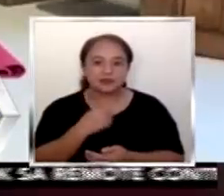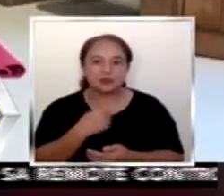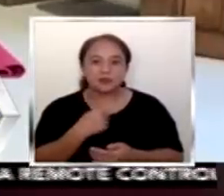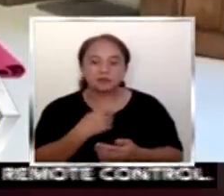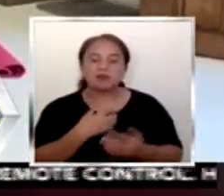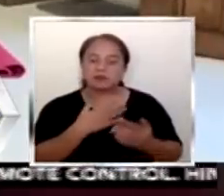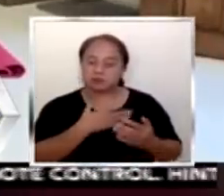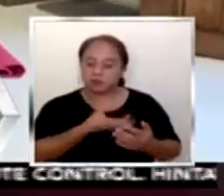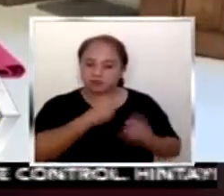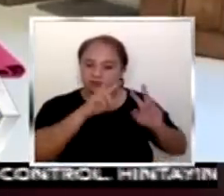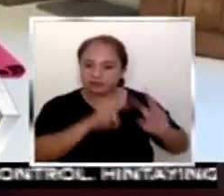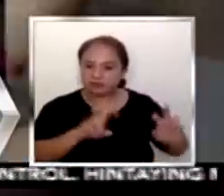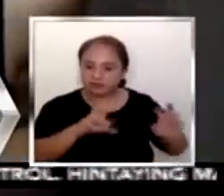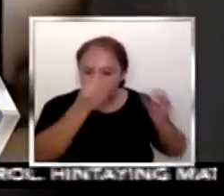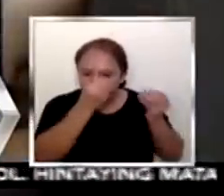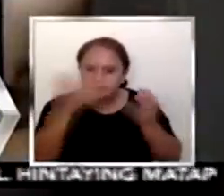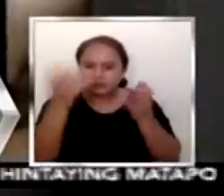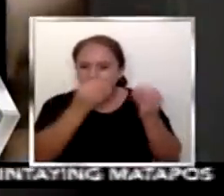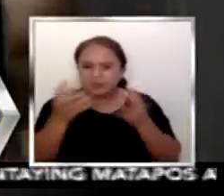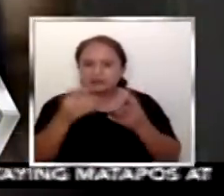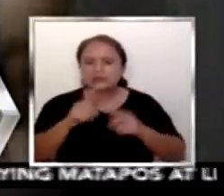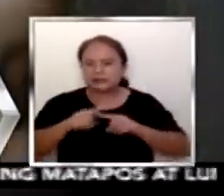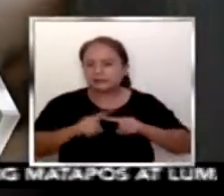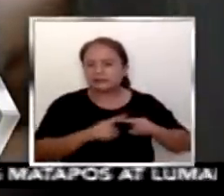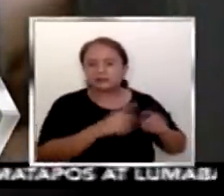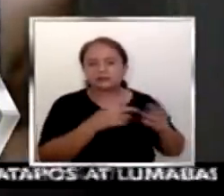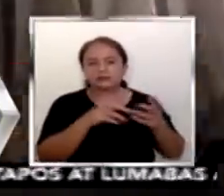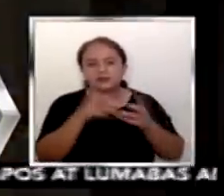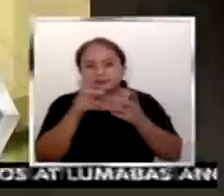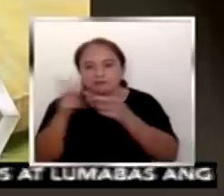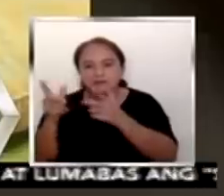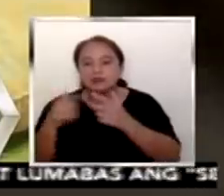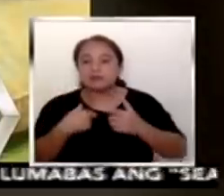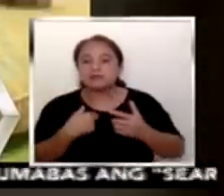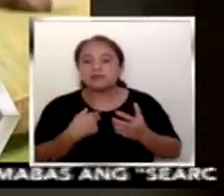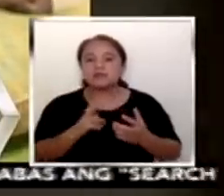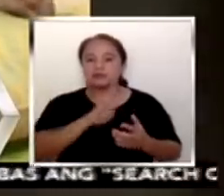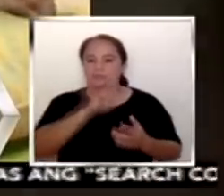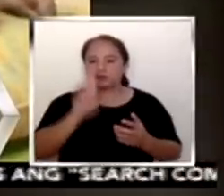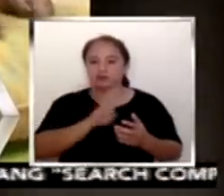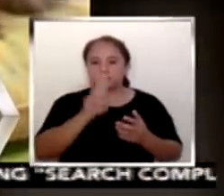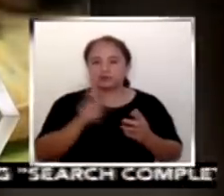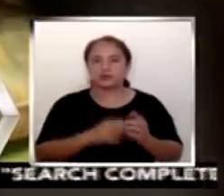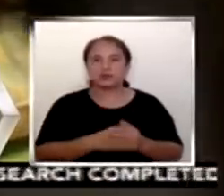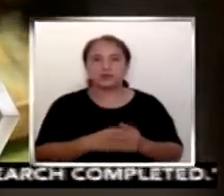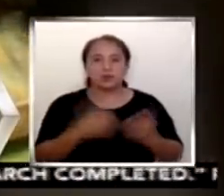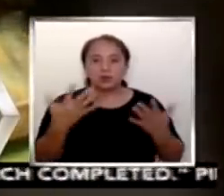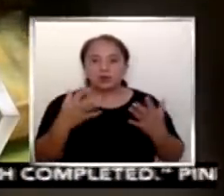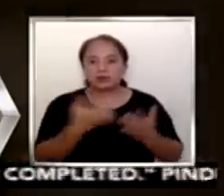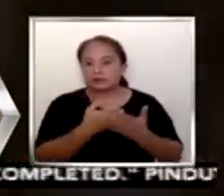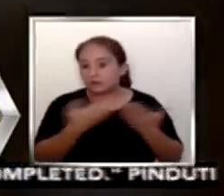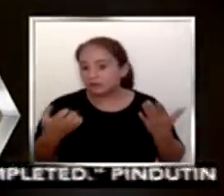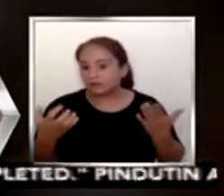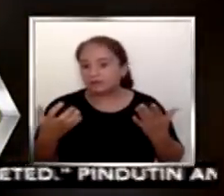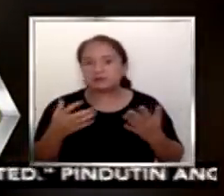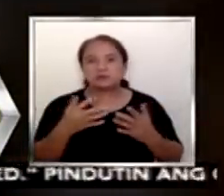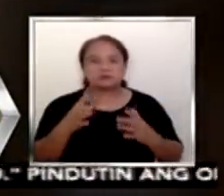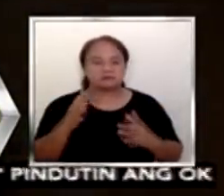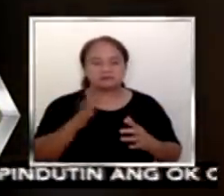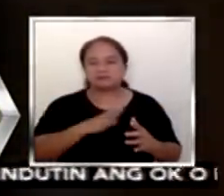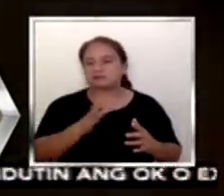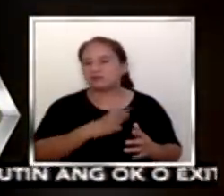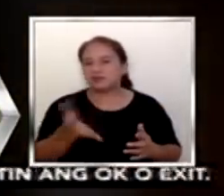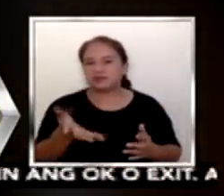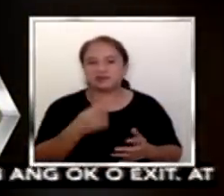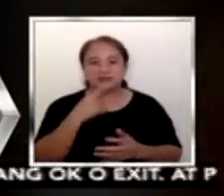ito yung according sa mga napapanood ko. So ina-apply ko lang sa kanila. No equipment, no problem naman para kay Chris dahil